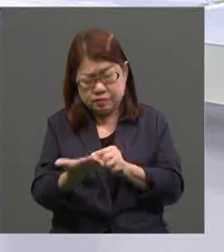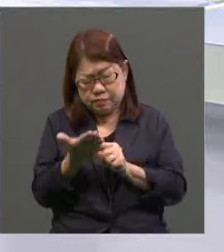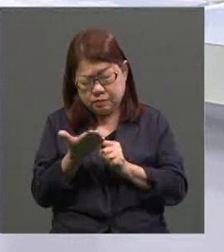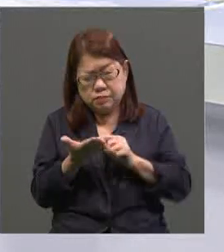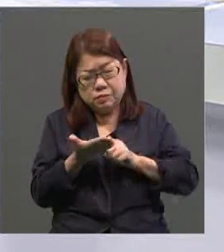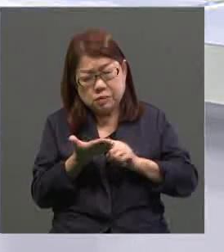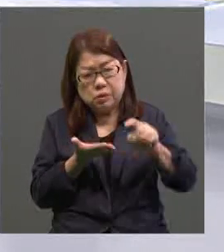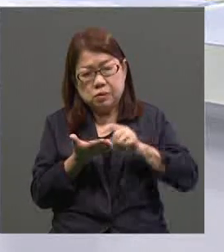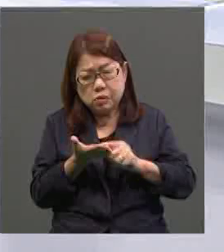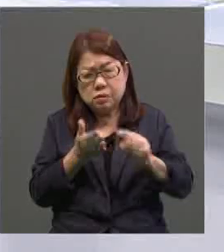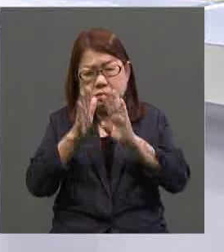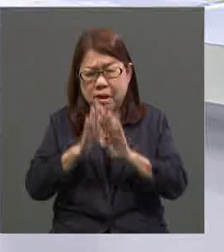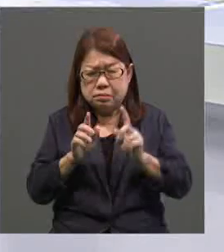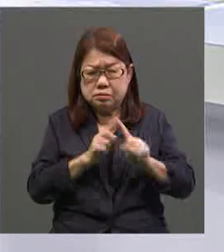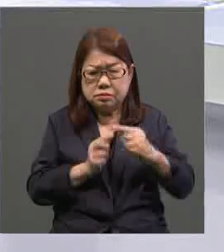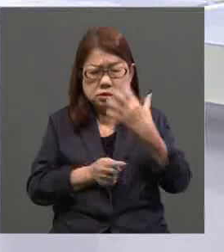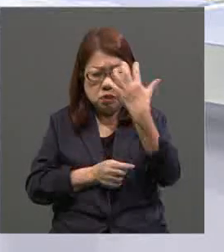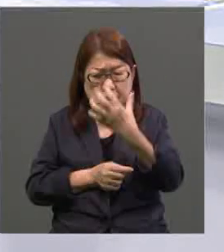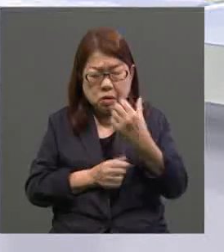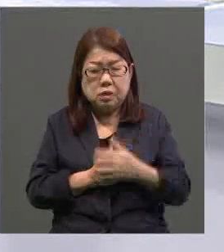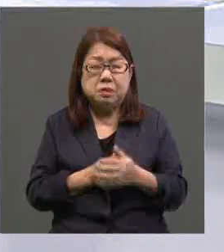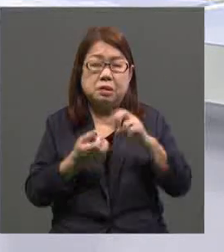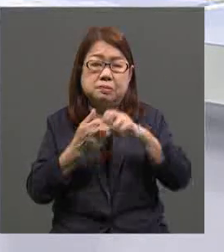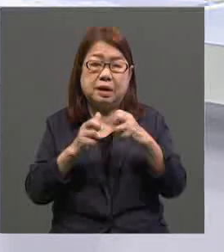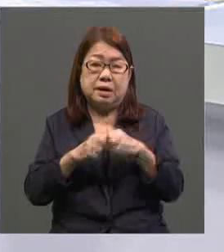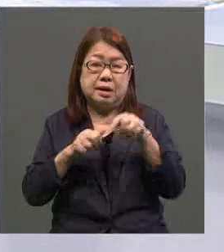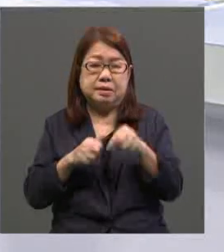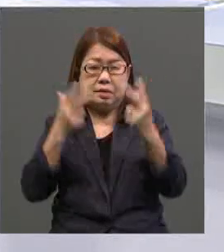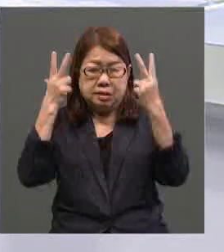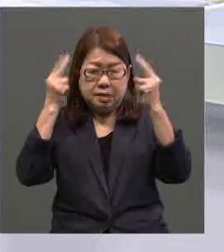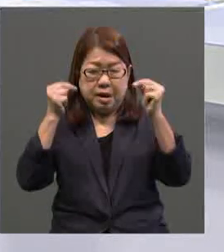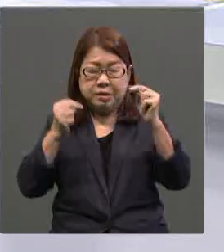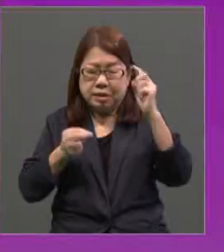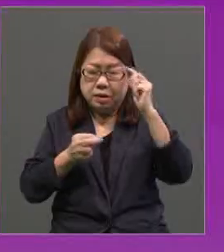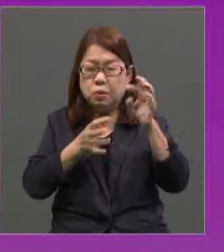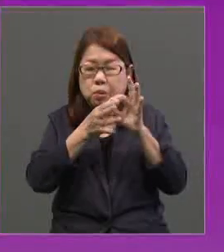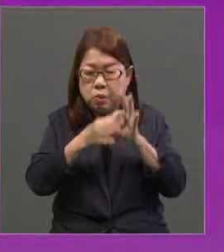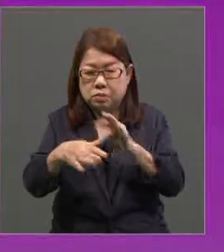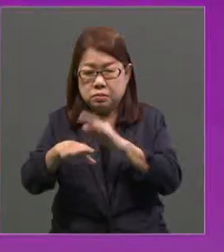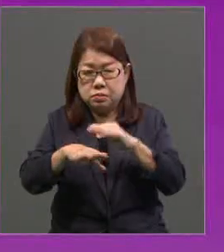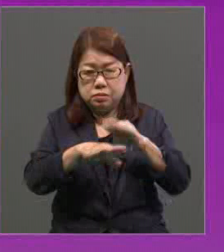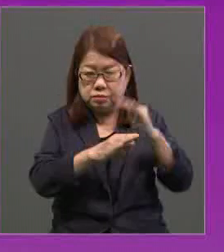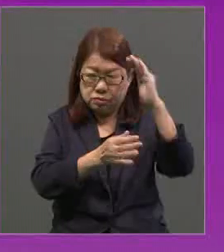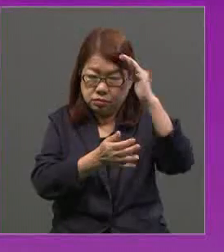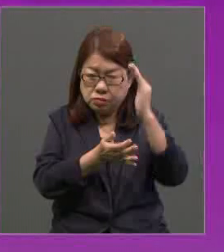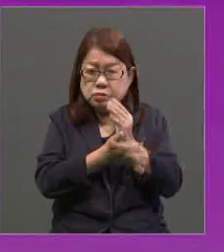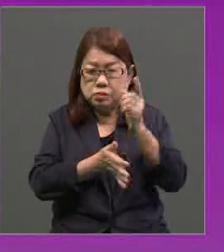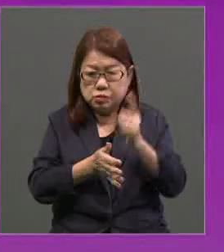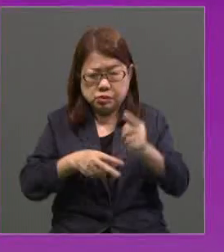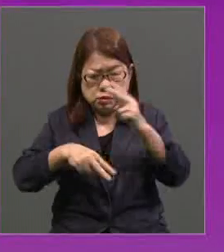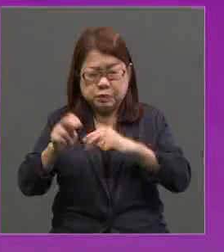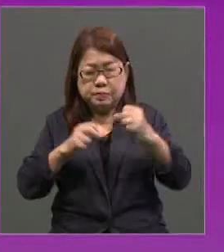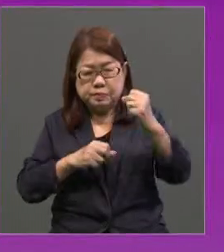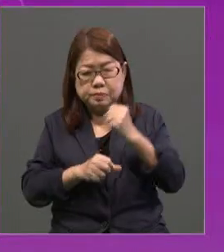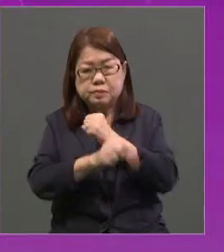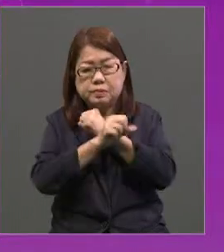ากันในสารพัดรูปแบบจริงๆนะคะปัญหานี้นายกรัฐมนตรีเองก็เป็นห่วงนะคะมีการกำชับเจ้าหน้าที่บอกว่าต้องเข้าไปดูแลแบบเข้มงวดป้องกัน